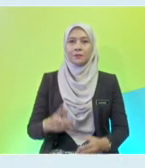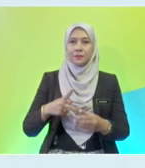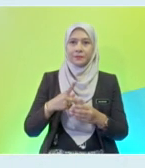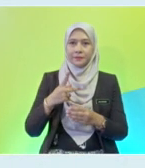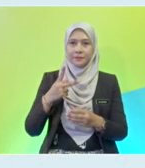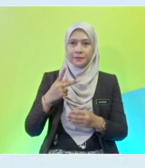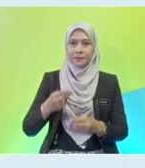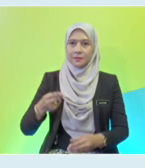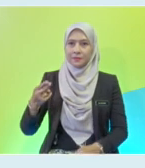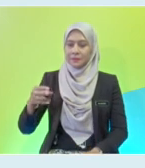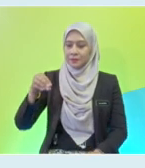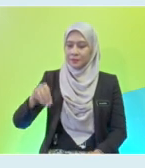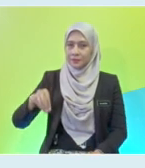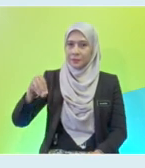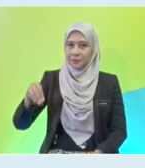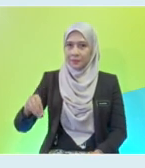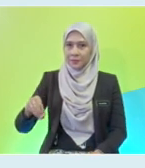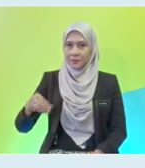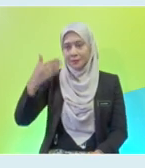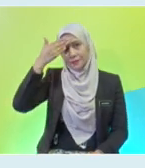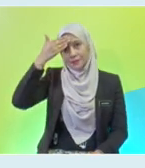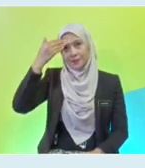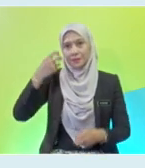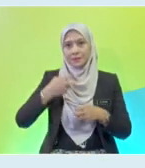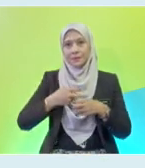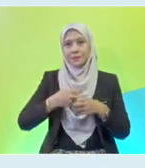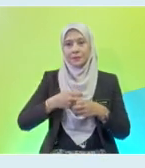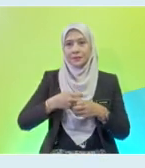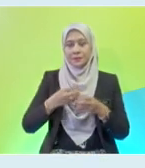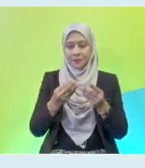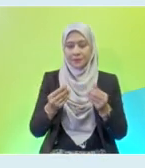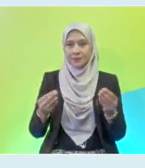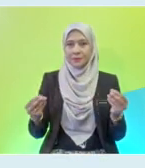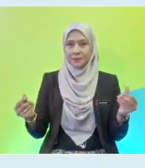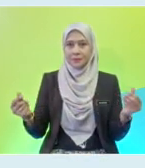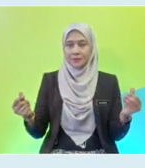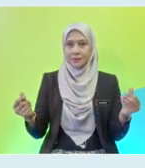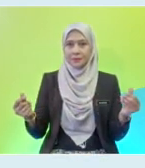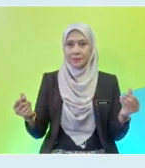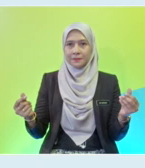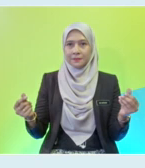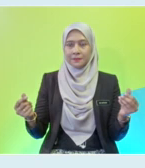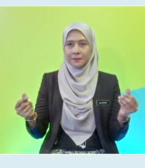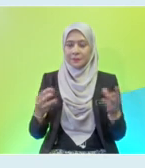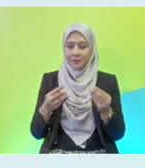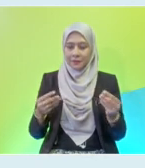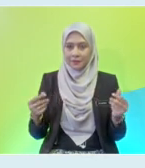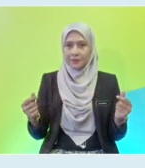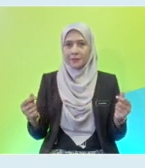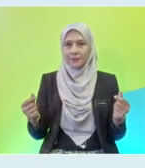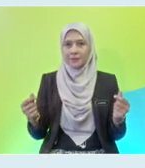akibat sampel tanah dilarutkan dalam air suling dan ujian dijalankan didapati tanah tersebut